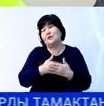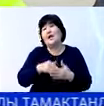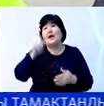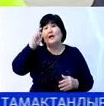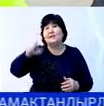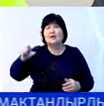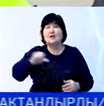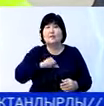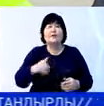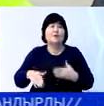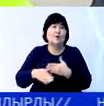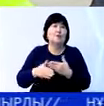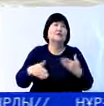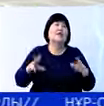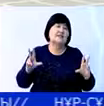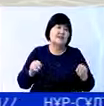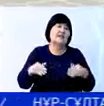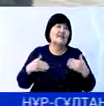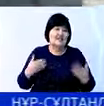Сарбаздар бірін-бірі қолдасын. Сәттілік тілеймін.